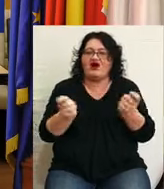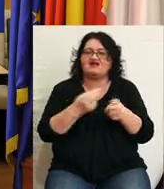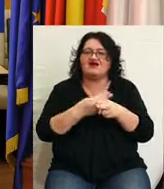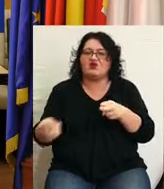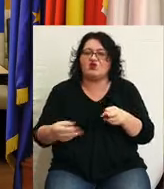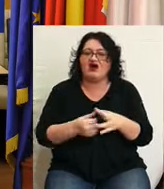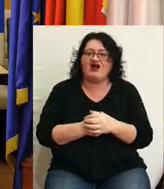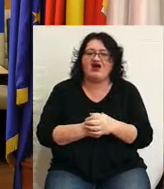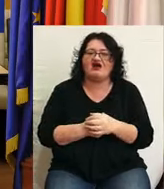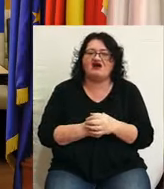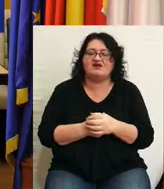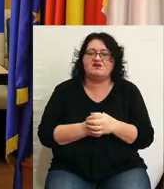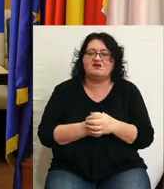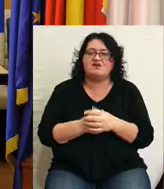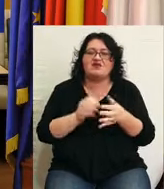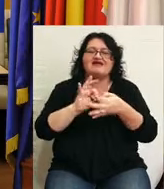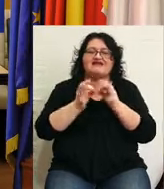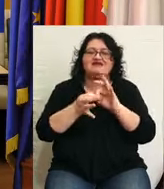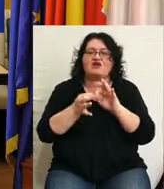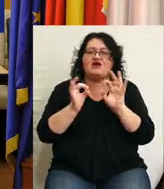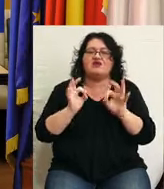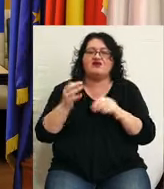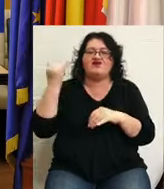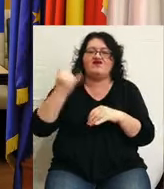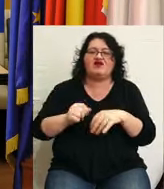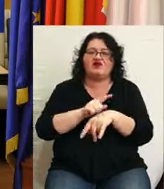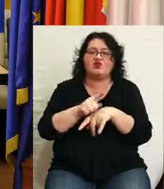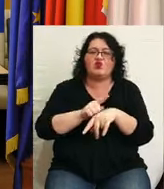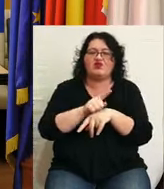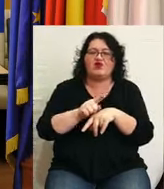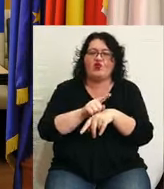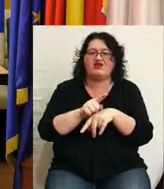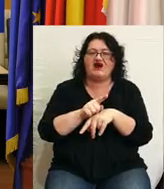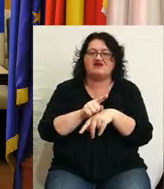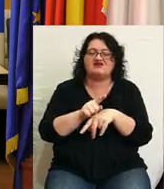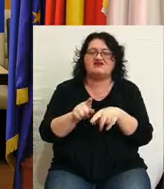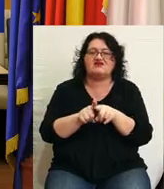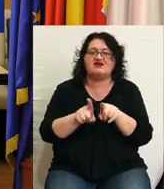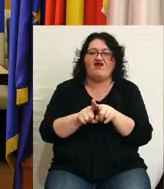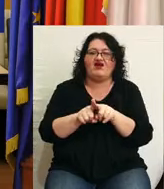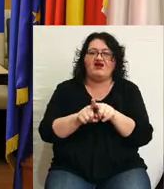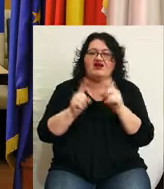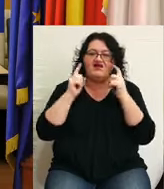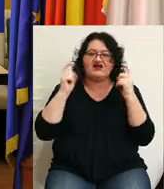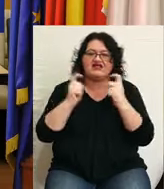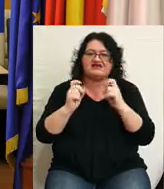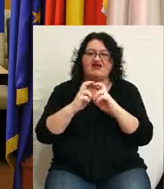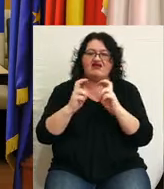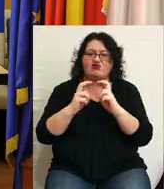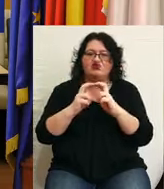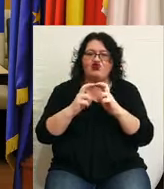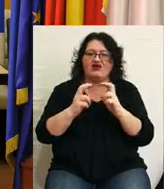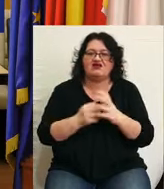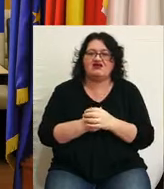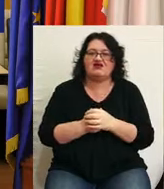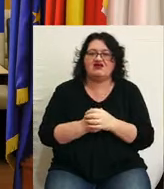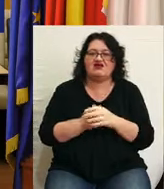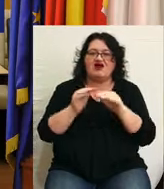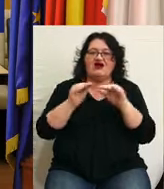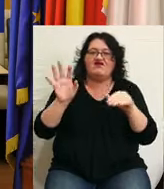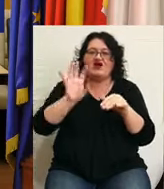naturale. Asta, bineînțeles, vine într-un context de criză energetică la